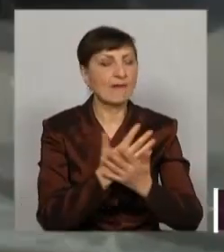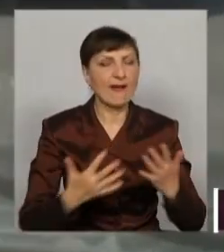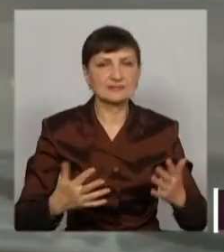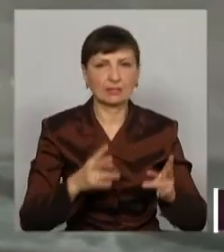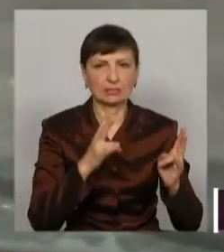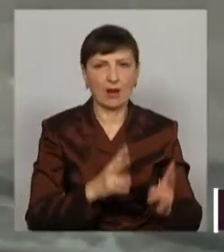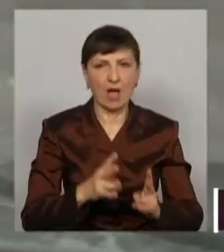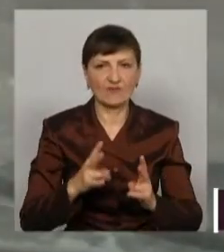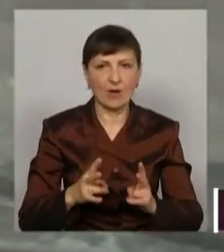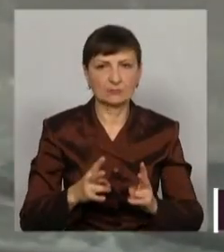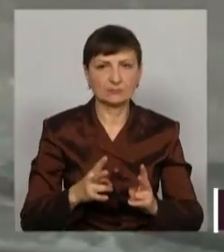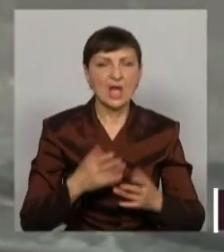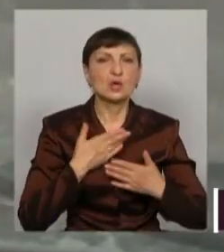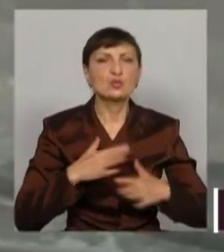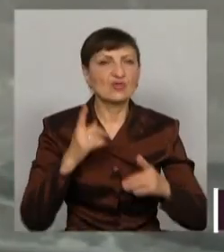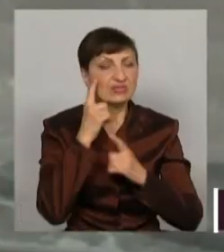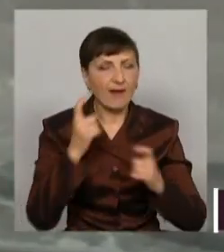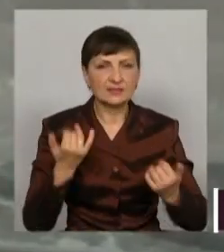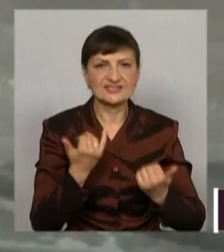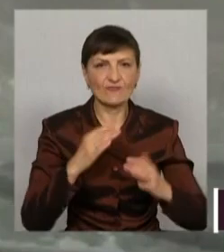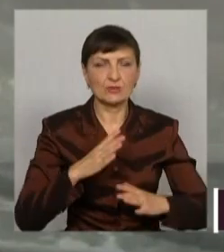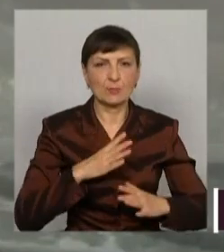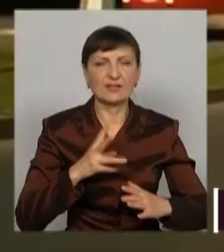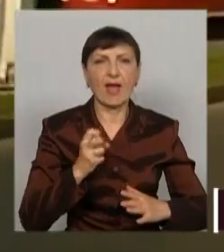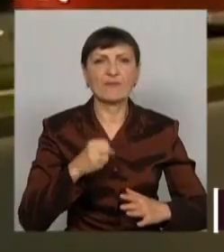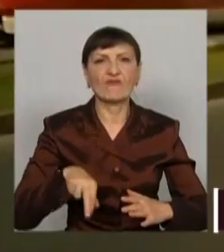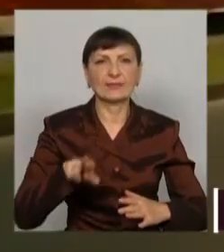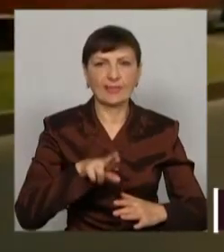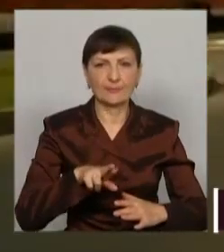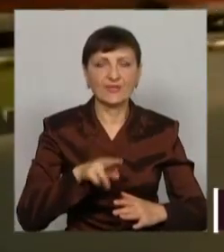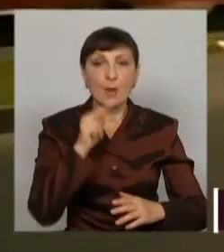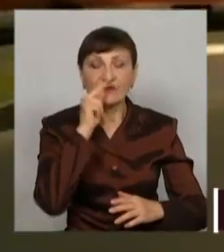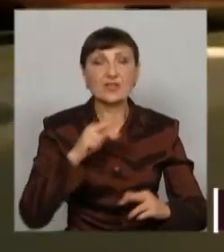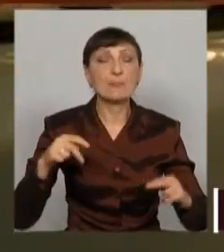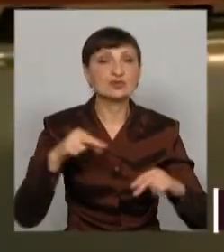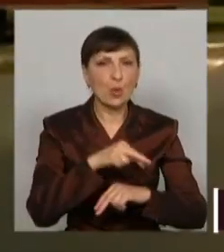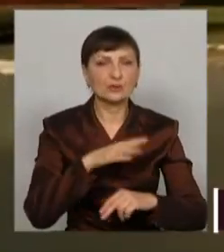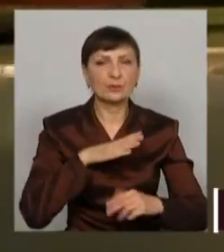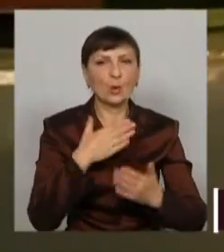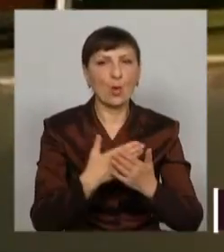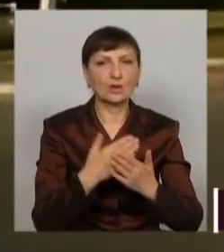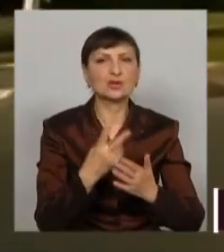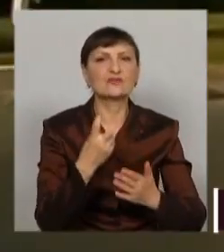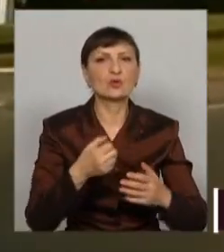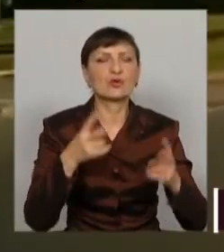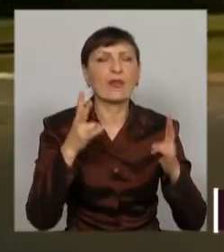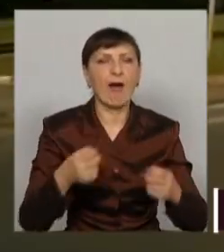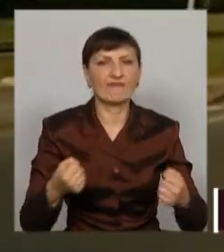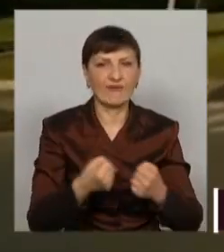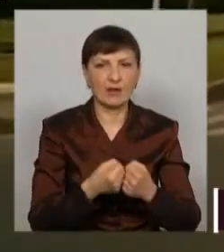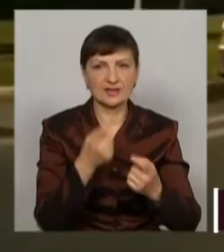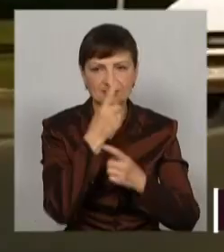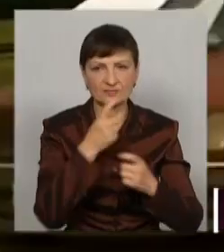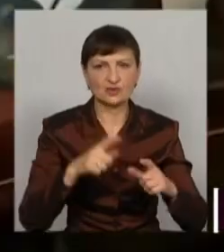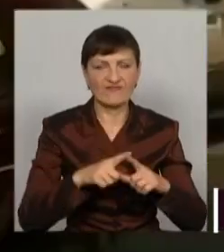травмы. Неутешительные данные озвучили сегодня в МВД. А по вине пешеходов произошли около 200 аварий, сообщили в